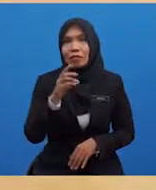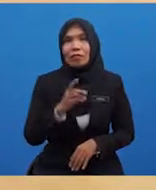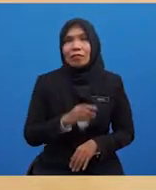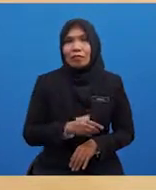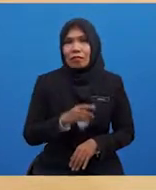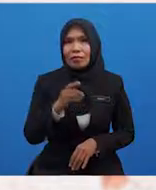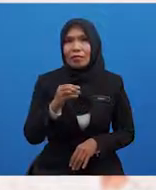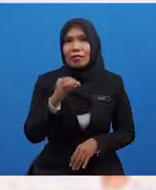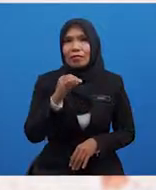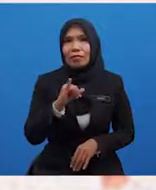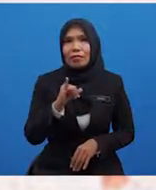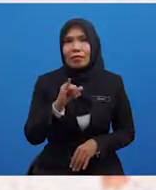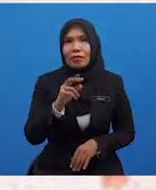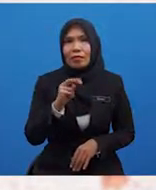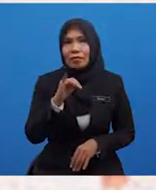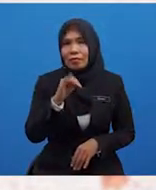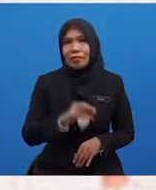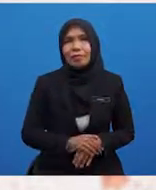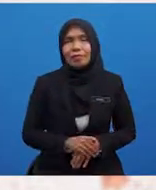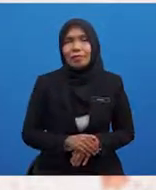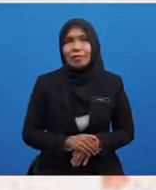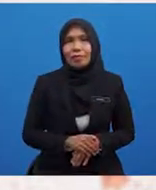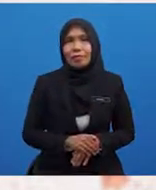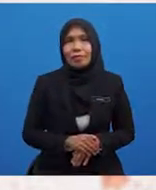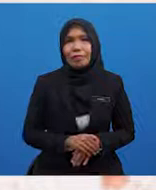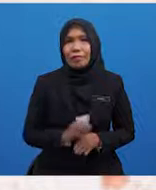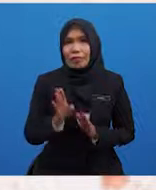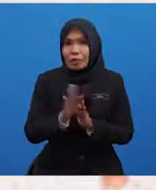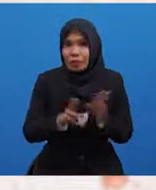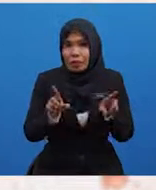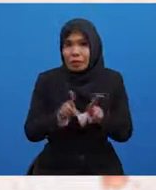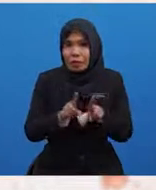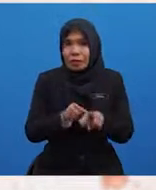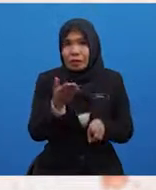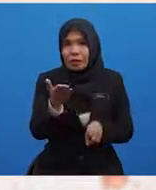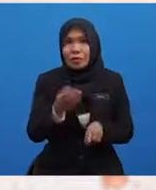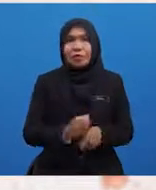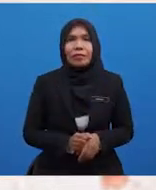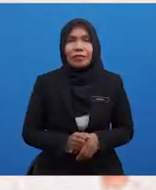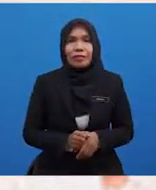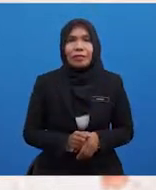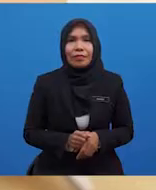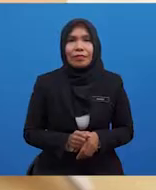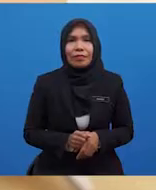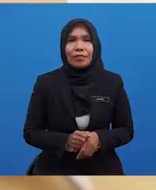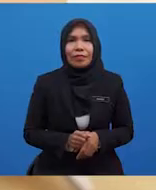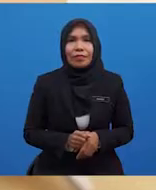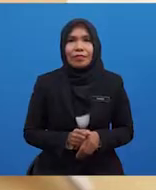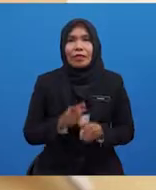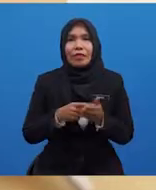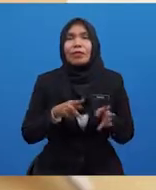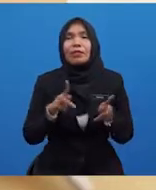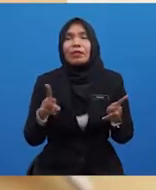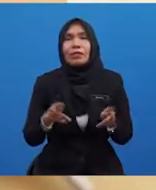bersama-sama kamu dalam pelajaran pengajian am semester 3. Apa